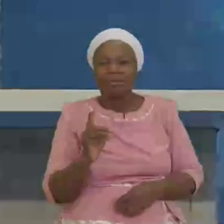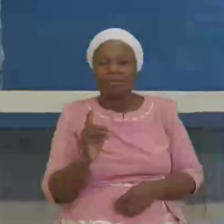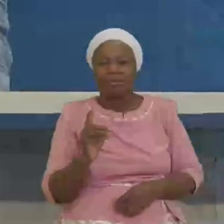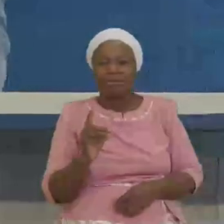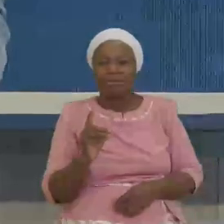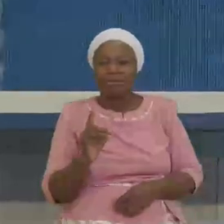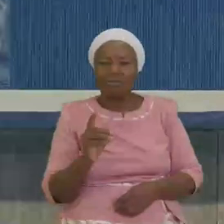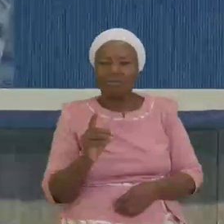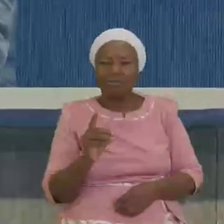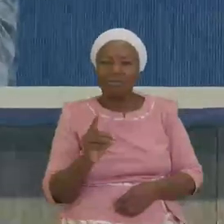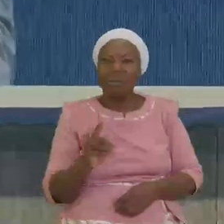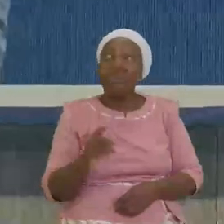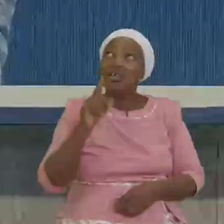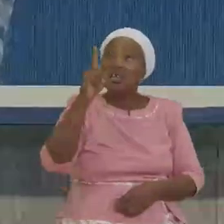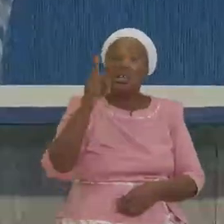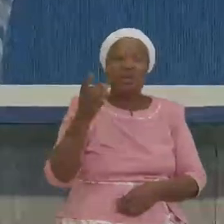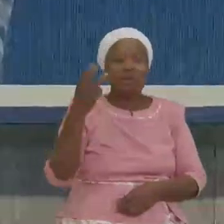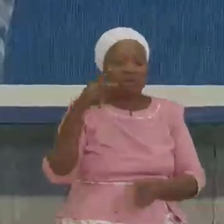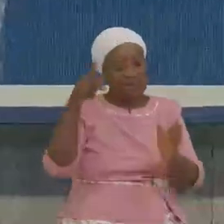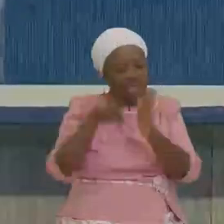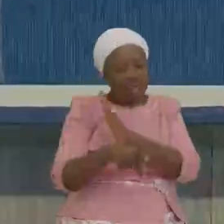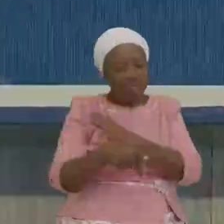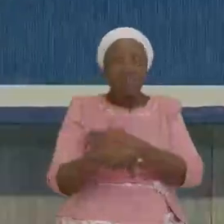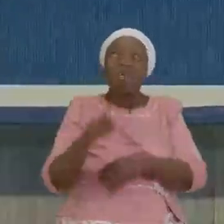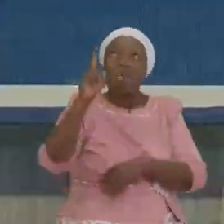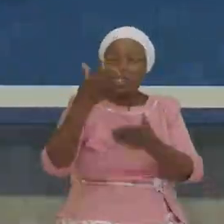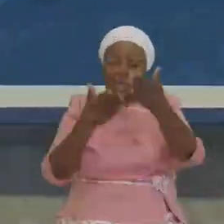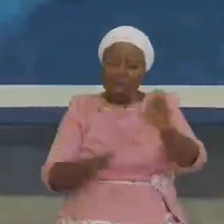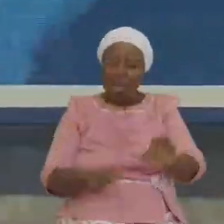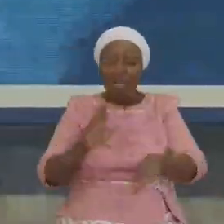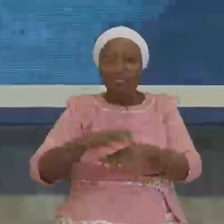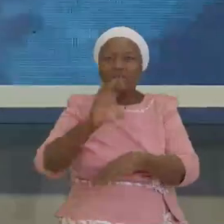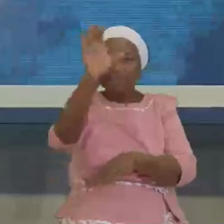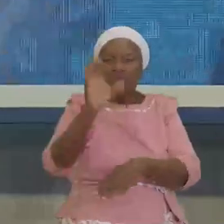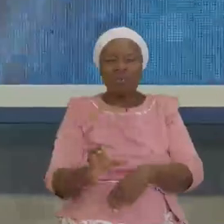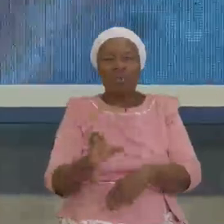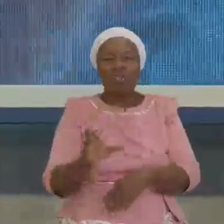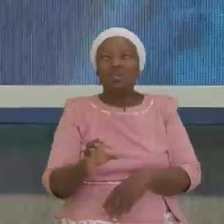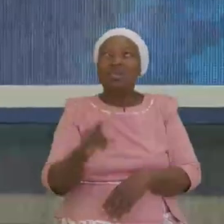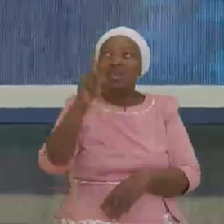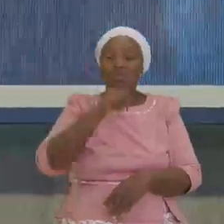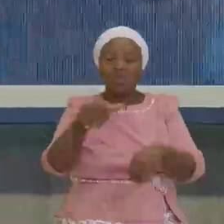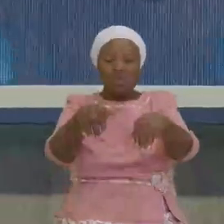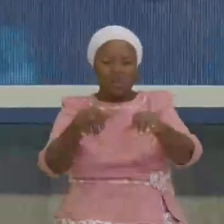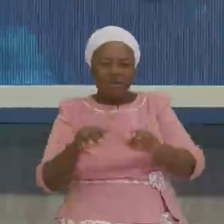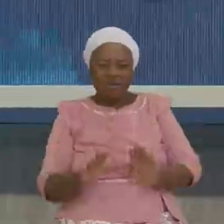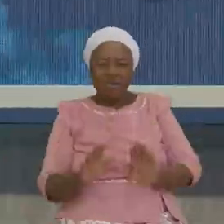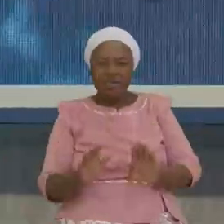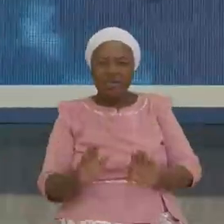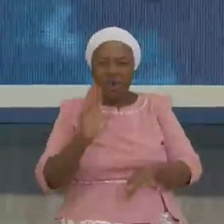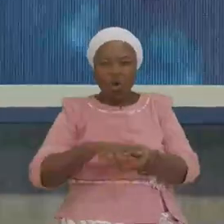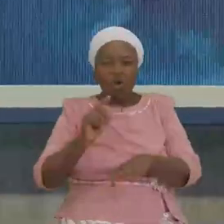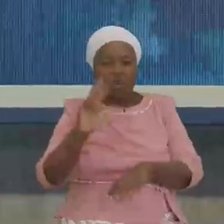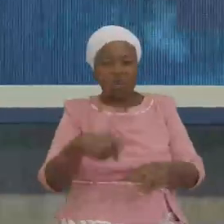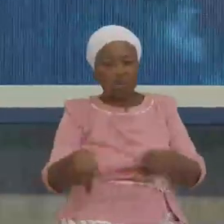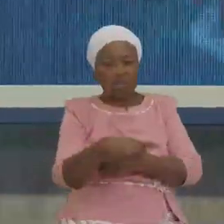il ne mange jamais. Il était tué. Il est mort à la croix.